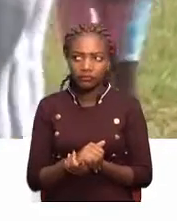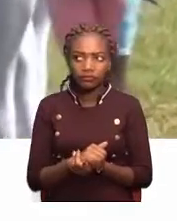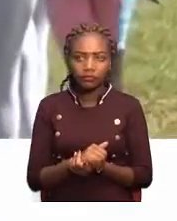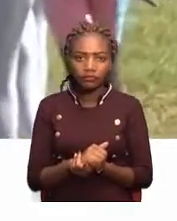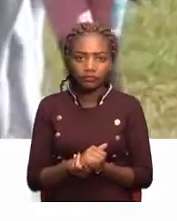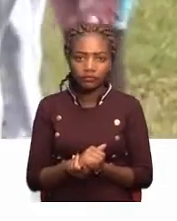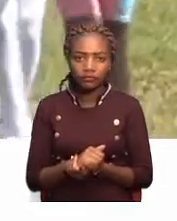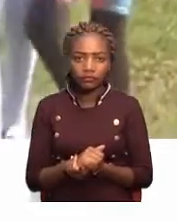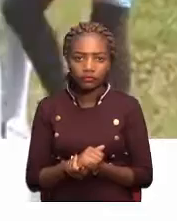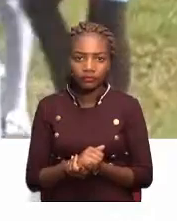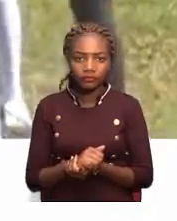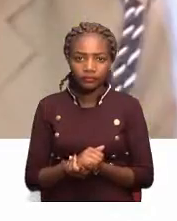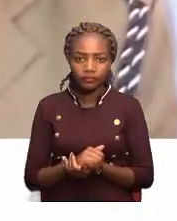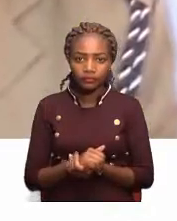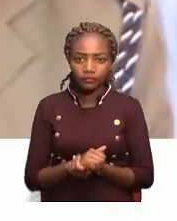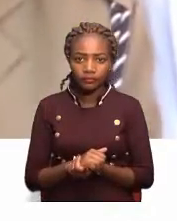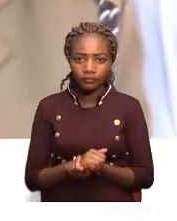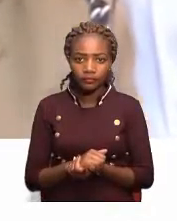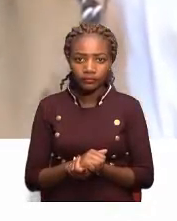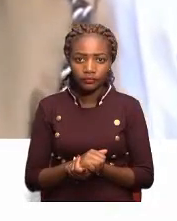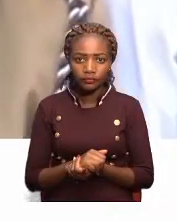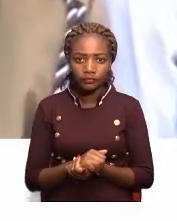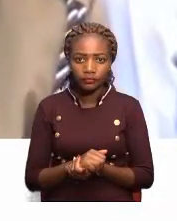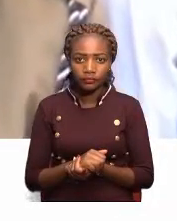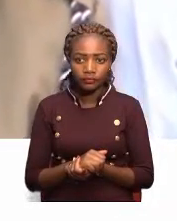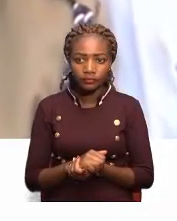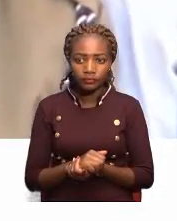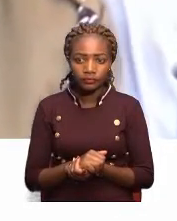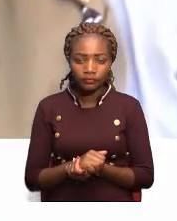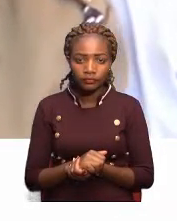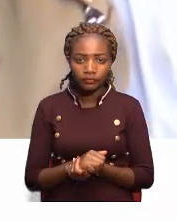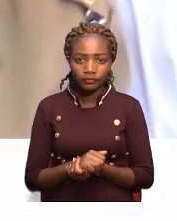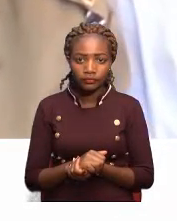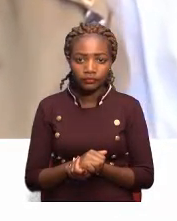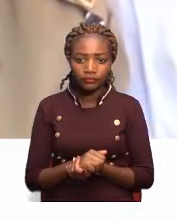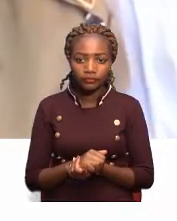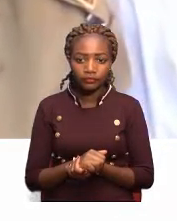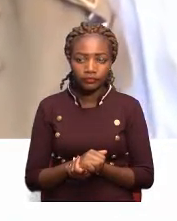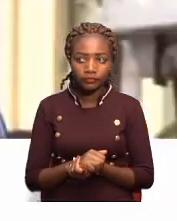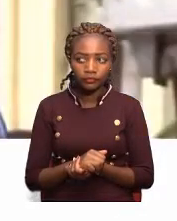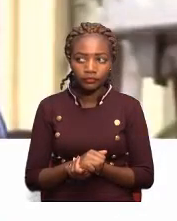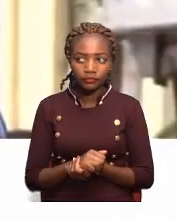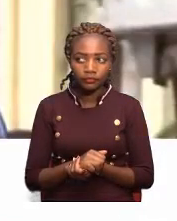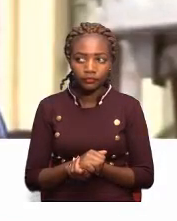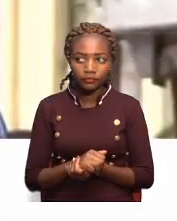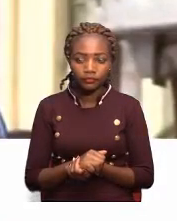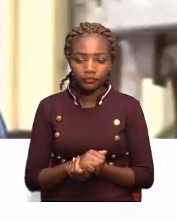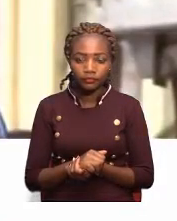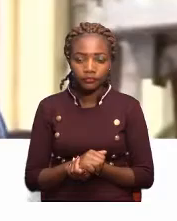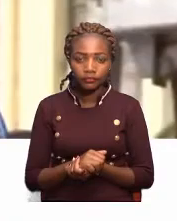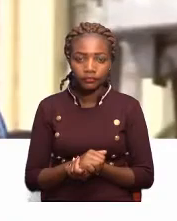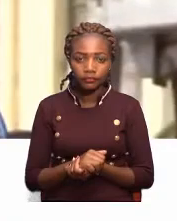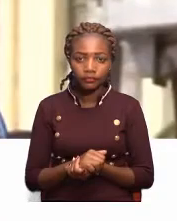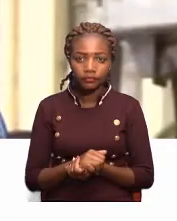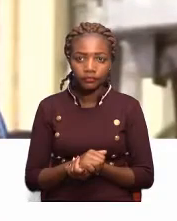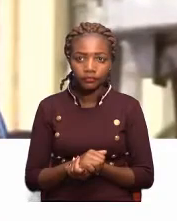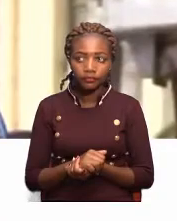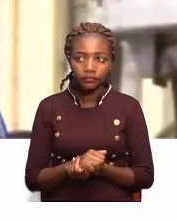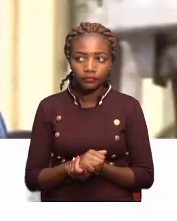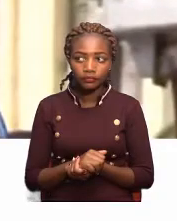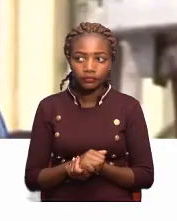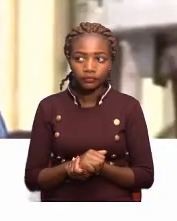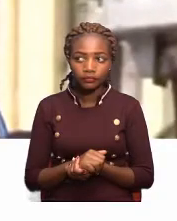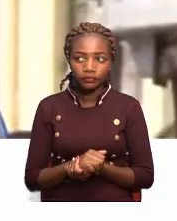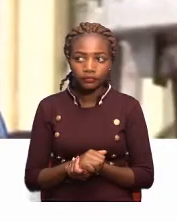chief, assistant chief, OCS, wake kuna pombe, basi chuma kiko